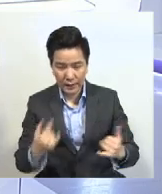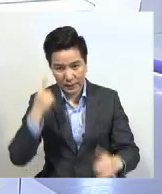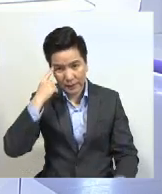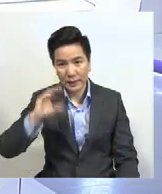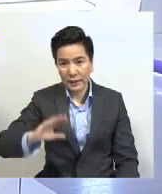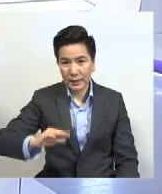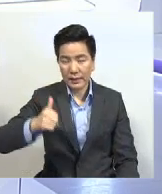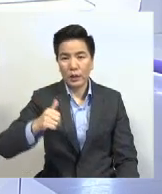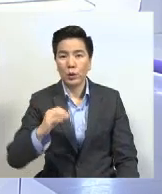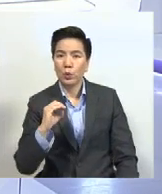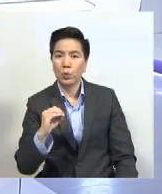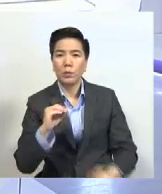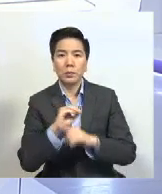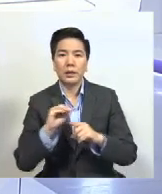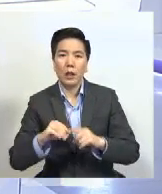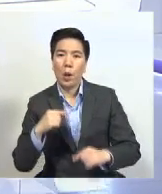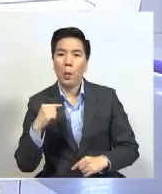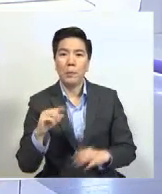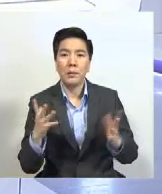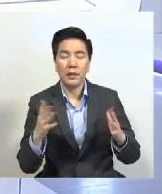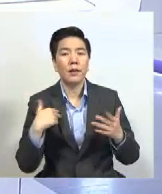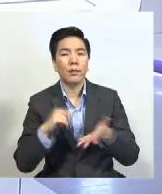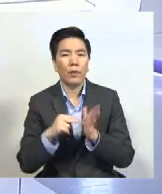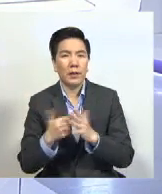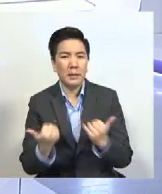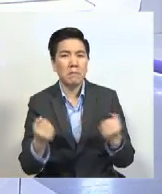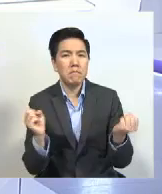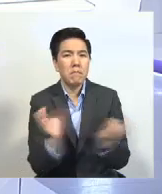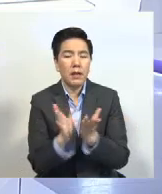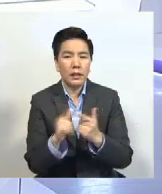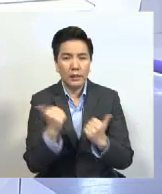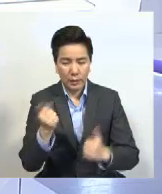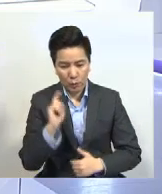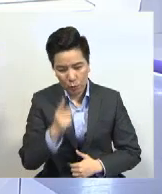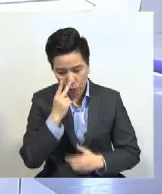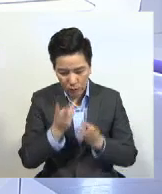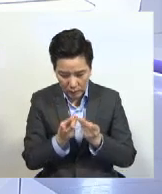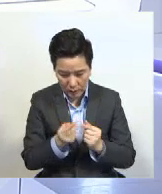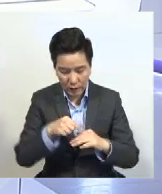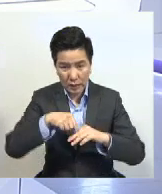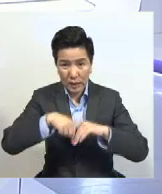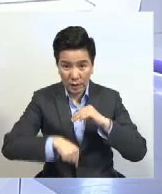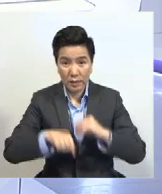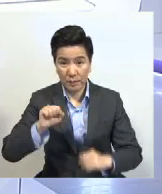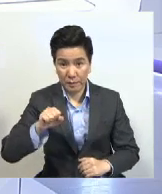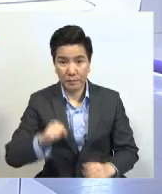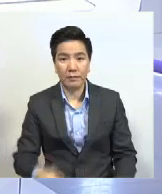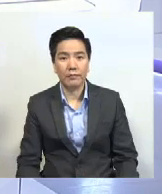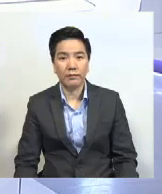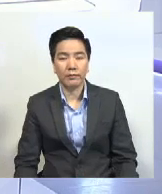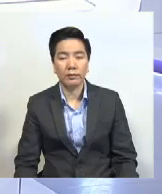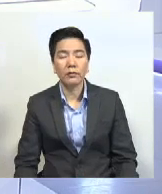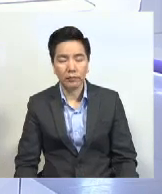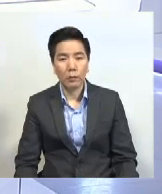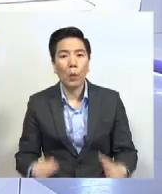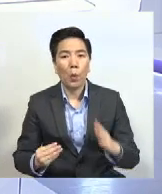จะดีขึ้น 0% คือไม่ติดลบแต่พอมีเหตุการณ์แบบนี้เกิดขึ้นอีกนี่คงต้องดูในระยะยาวต่อไปใช่ไหมคะอาจารย์คะ มีโ